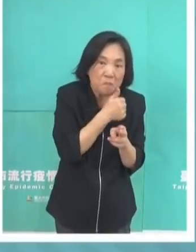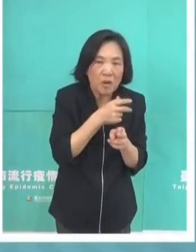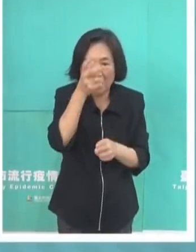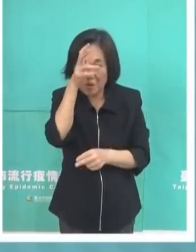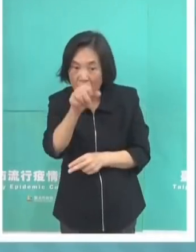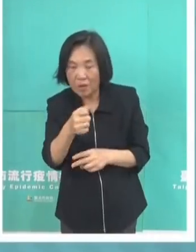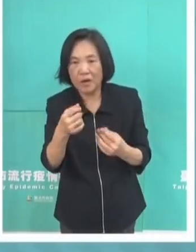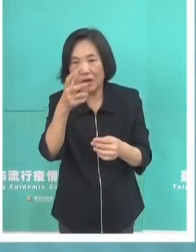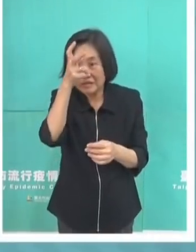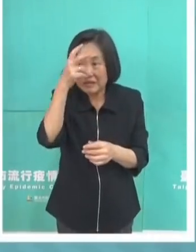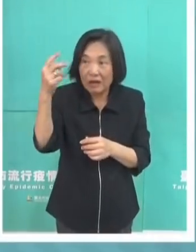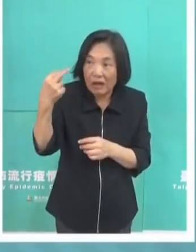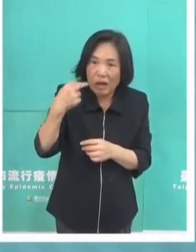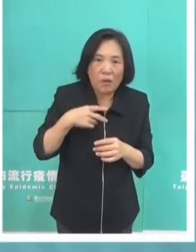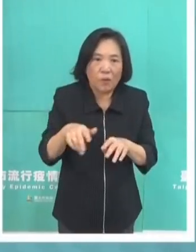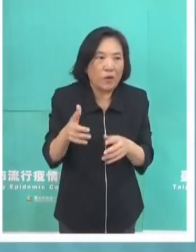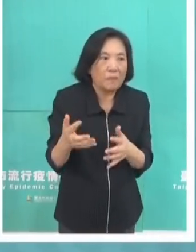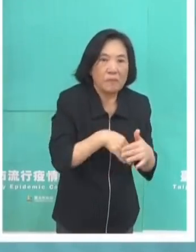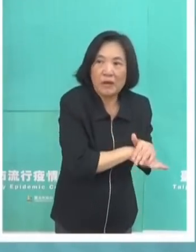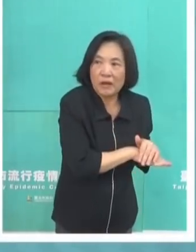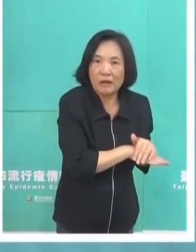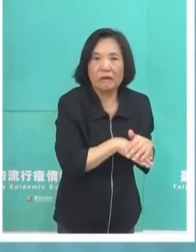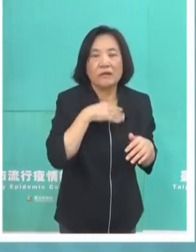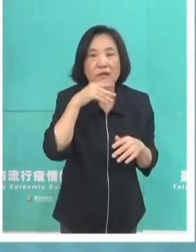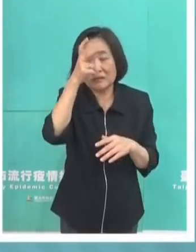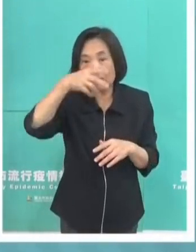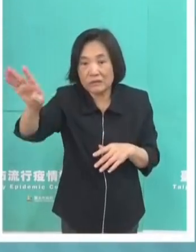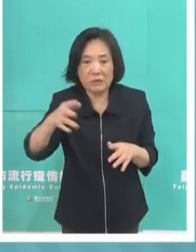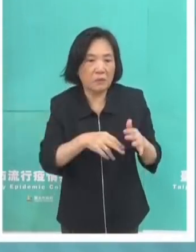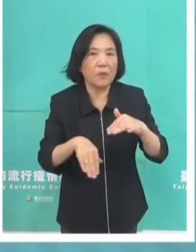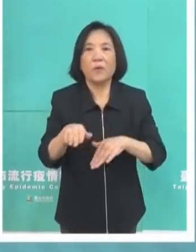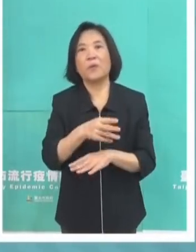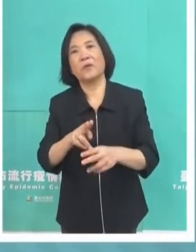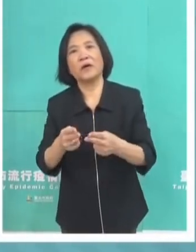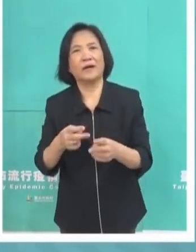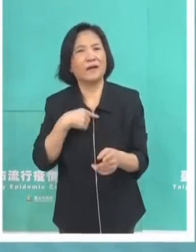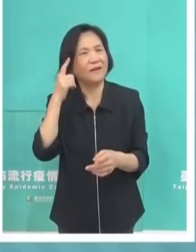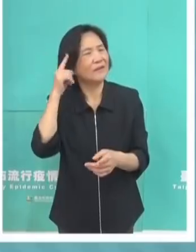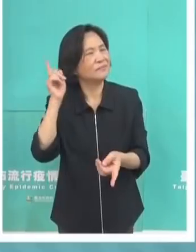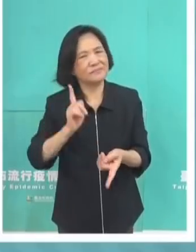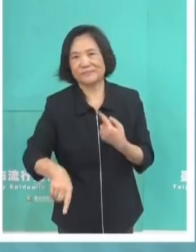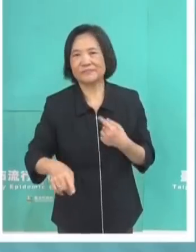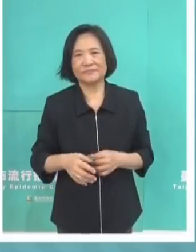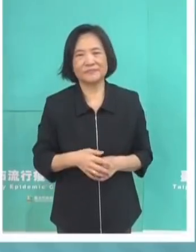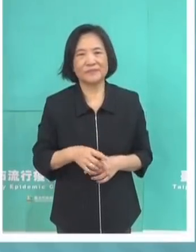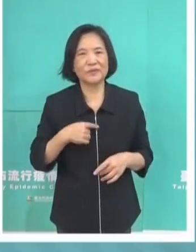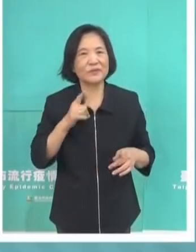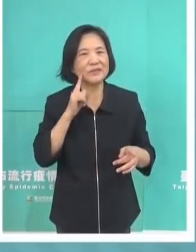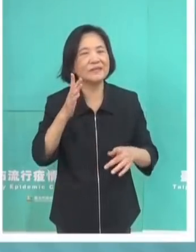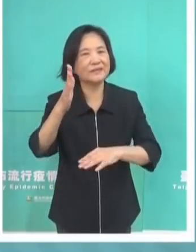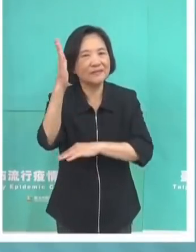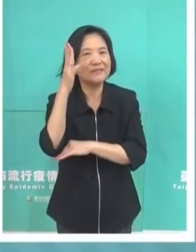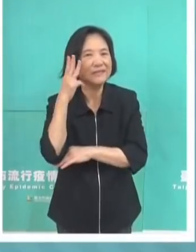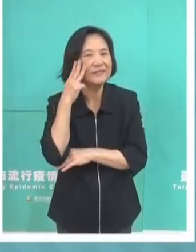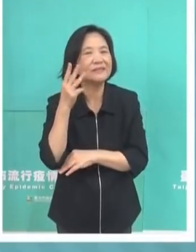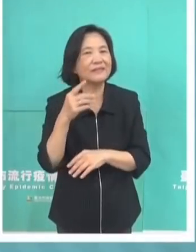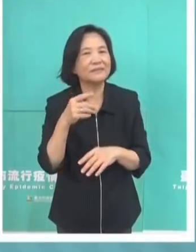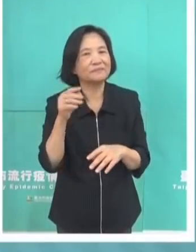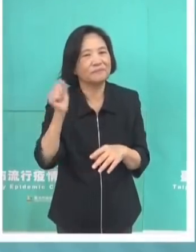警察来了就不要烤啊，警察走了继续烤啊，这很奇怪。所以政治还是要务实